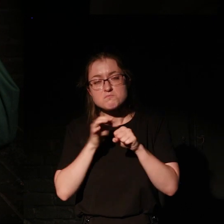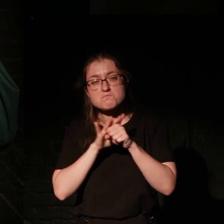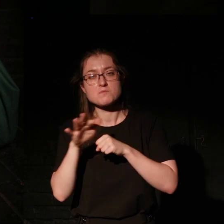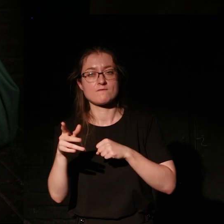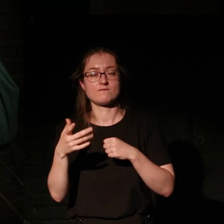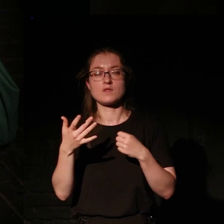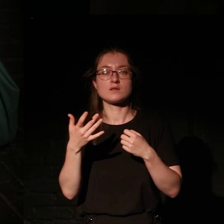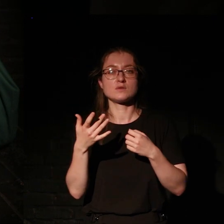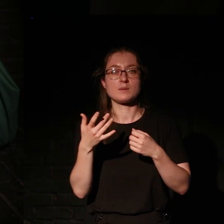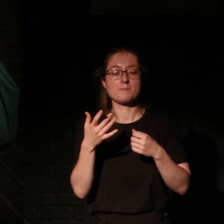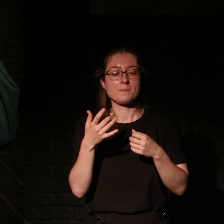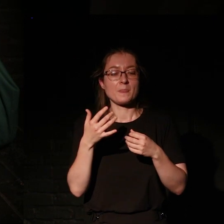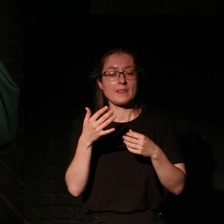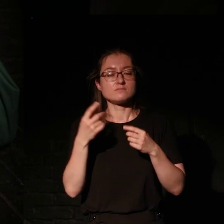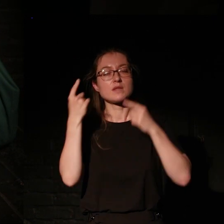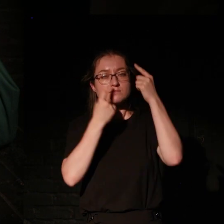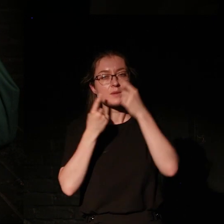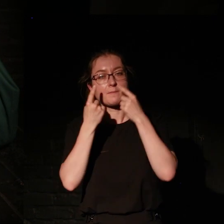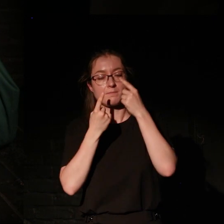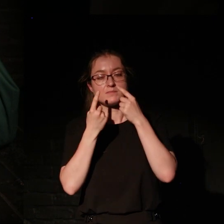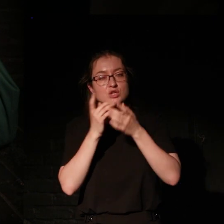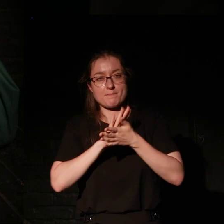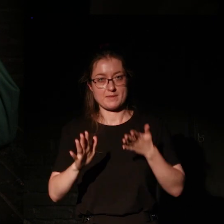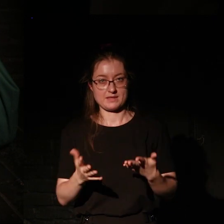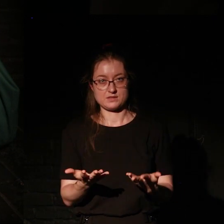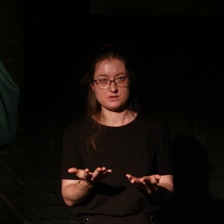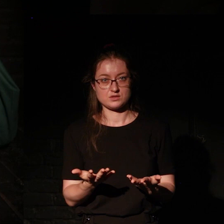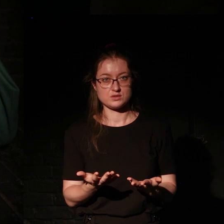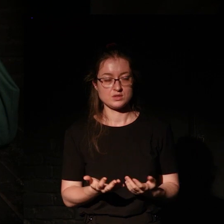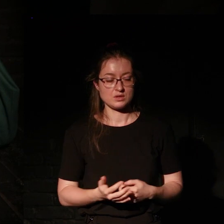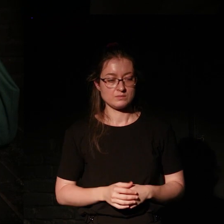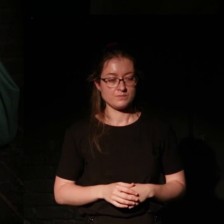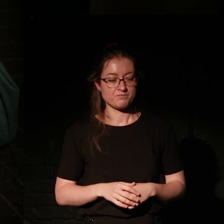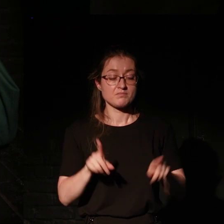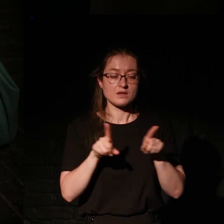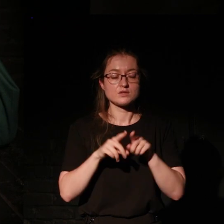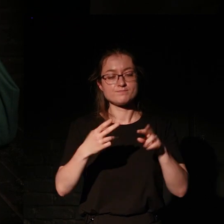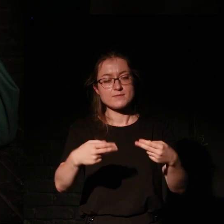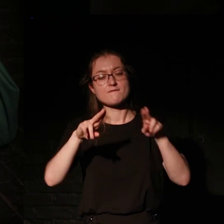Zresztą jeszcze wracając do tej wielości języków,